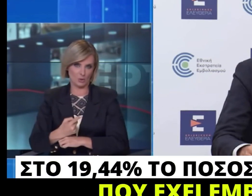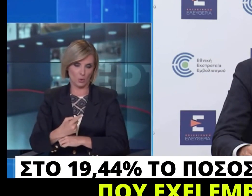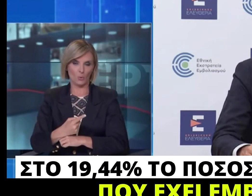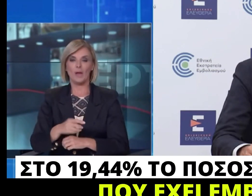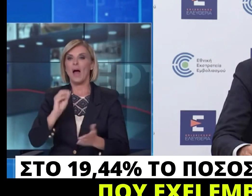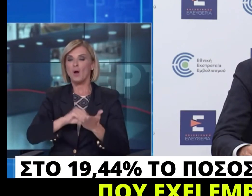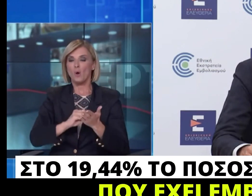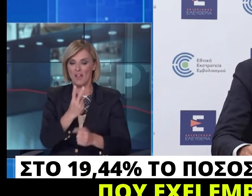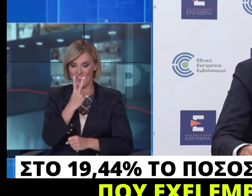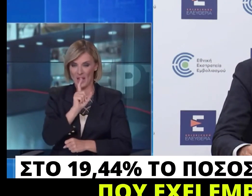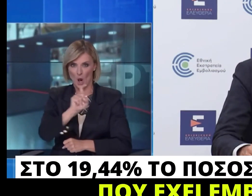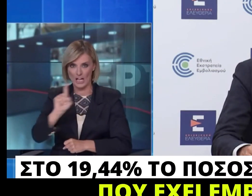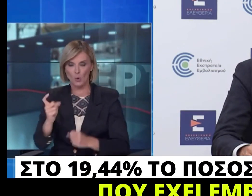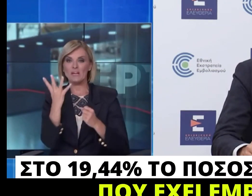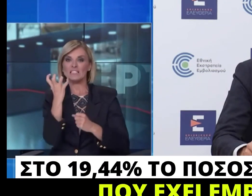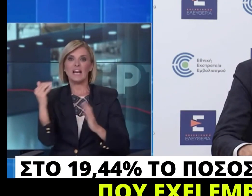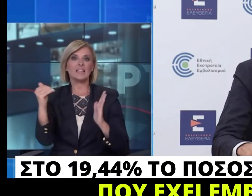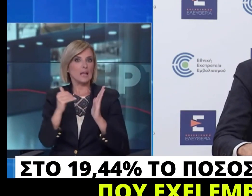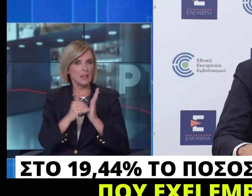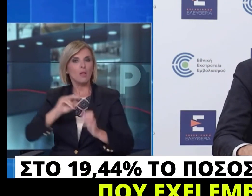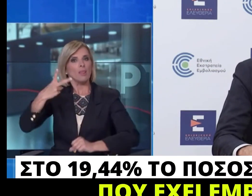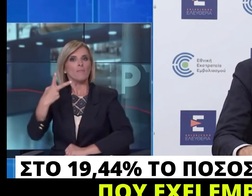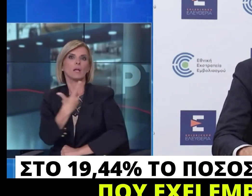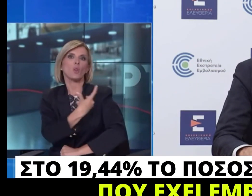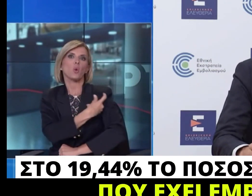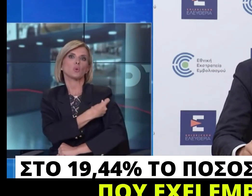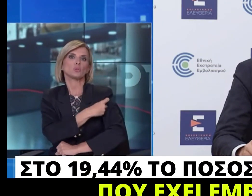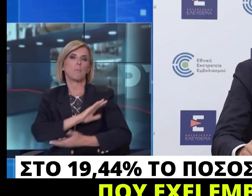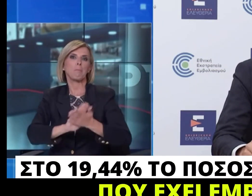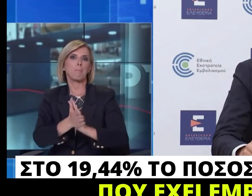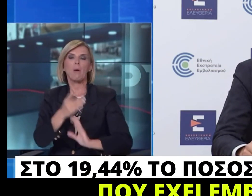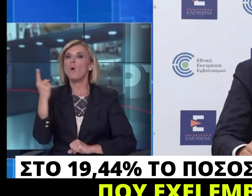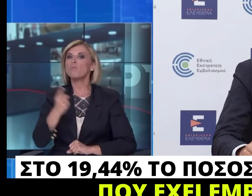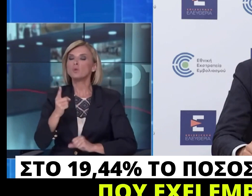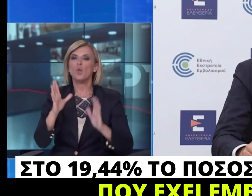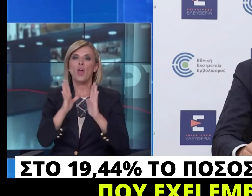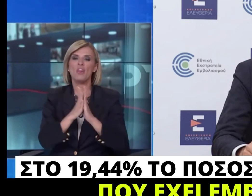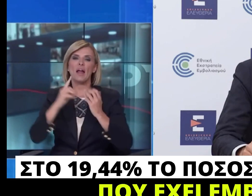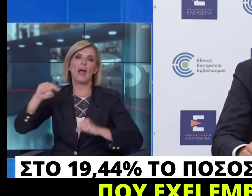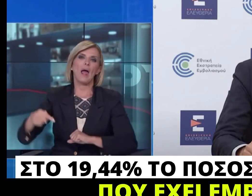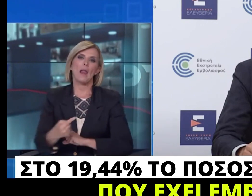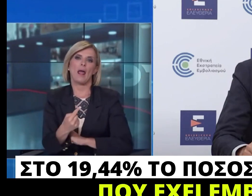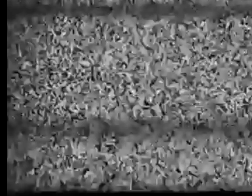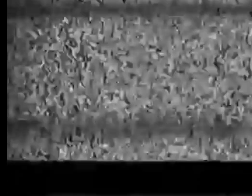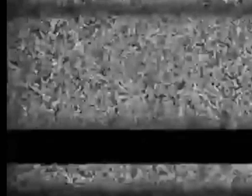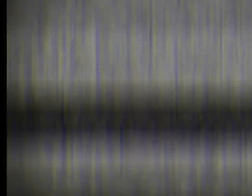από 2.040.000 συμπολίτες μας έχουν ολοκληρώσει τον εμβολιασμό τους, ποσοστό